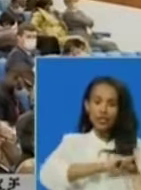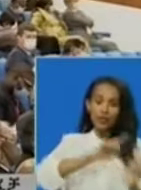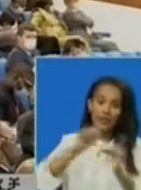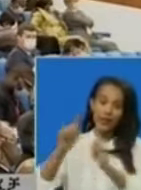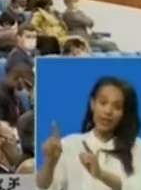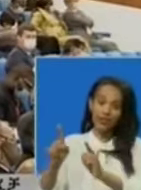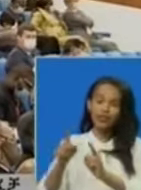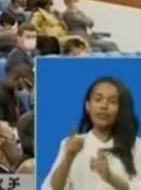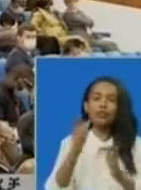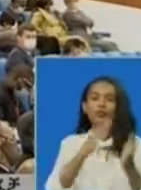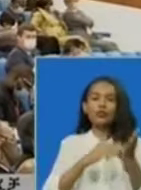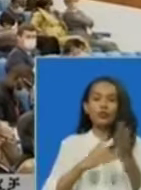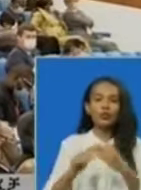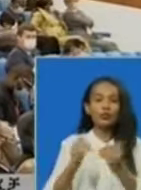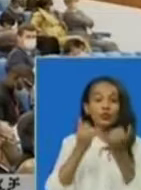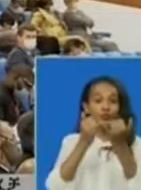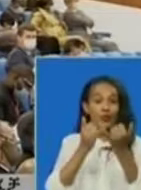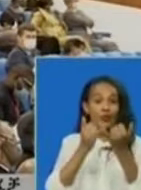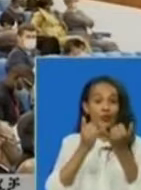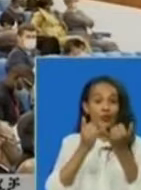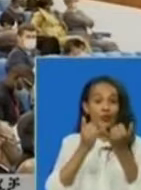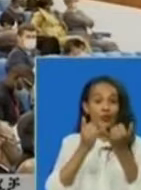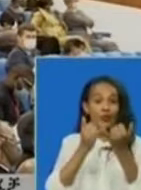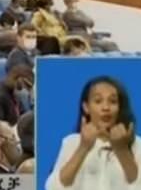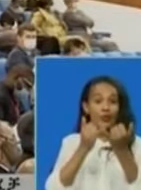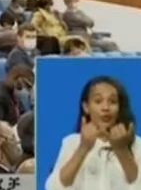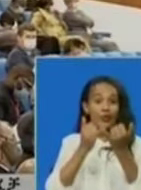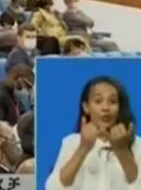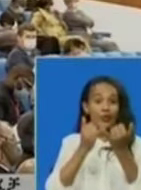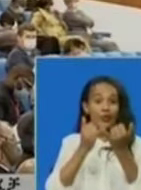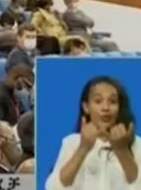የነበረውን እጅግ አደገኛ ፈተናዎችን በማርገብ ትልቅ ሚና